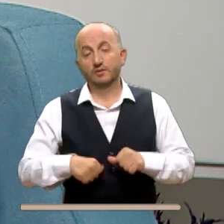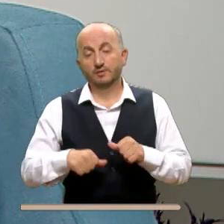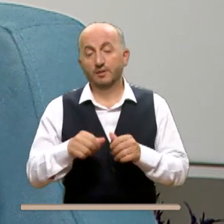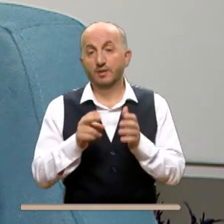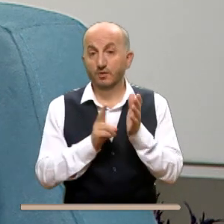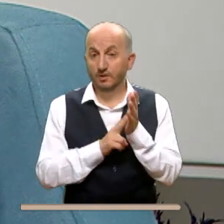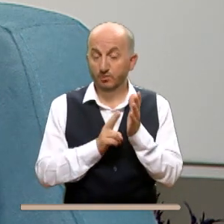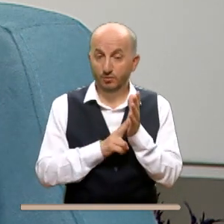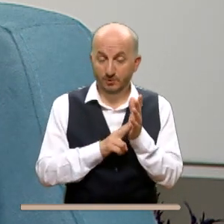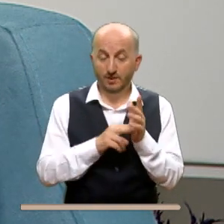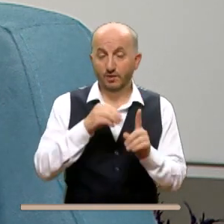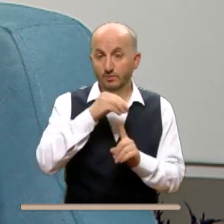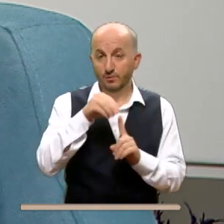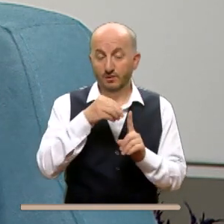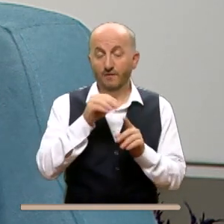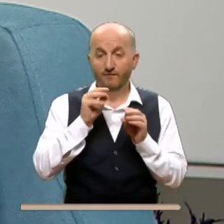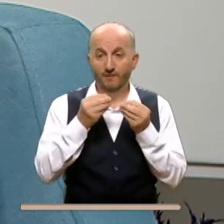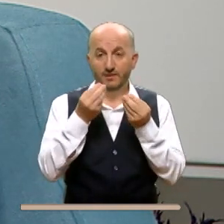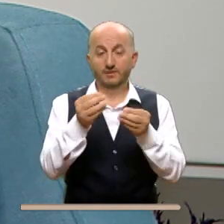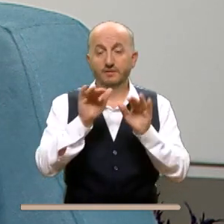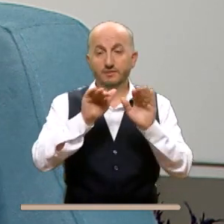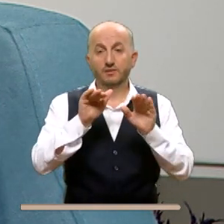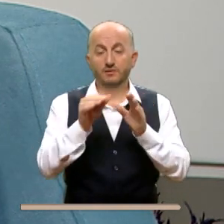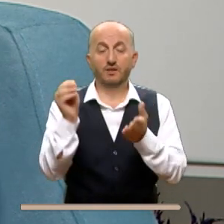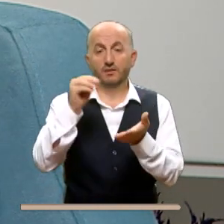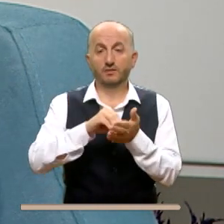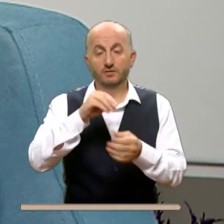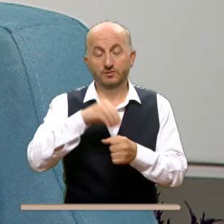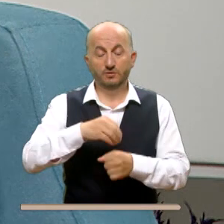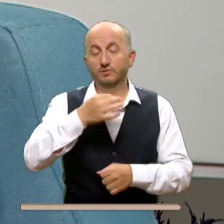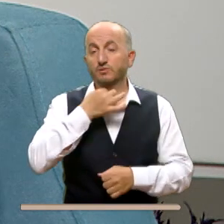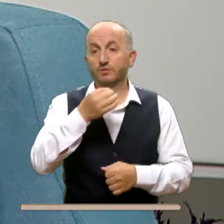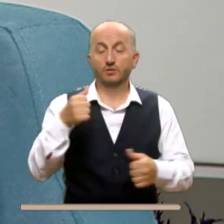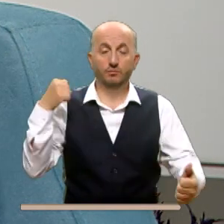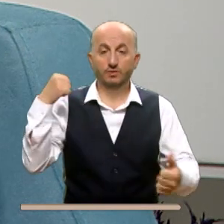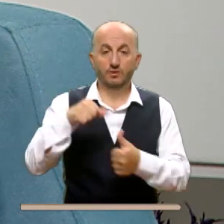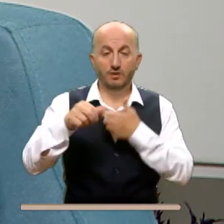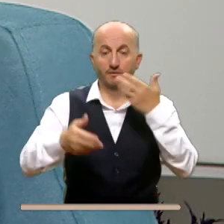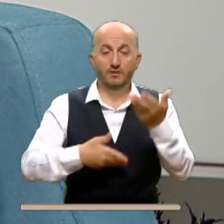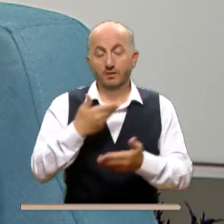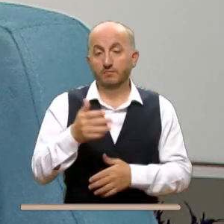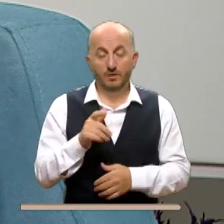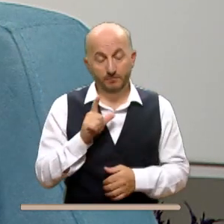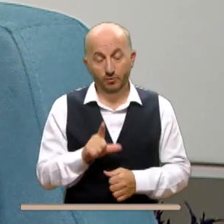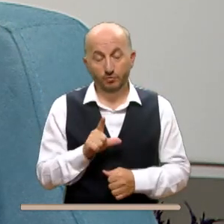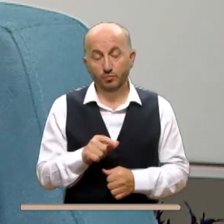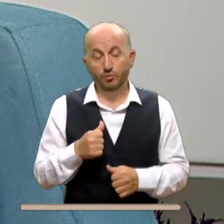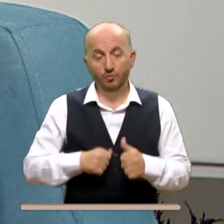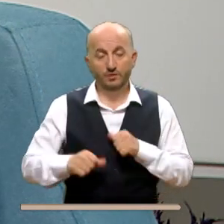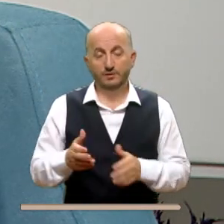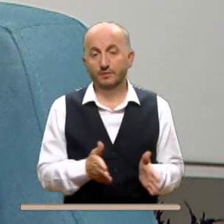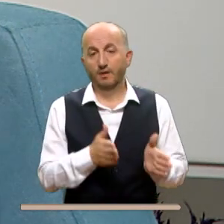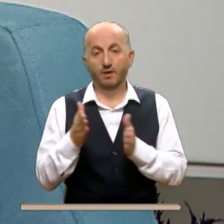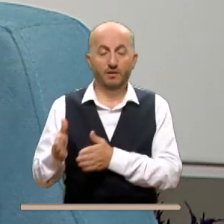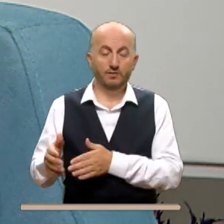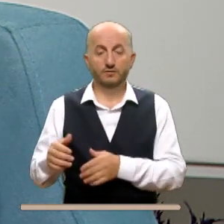üyelerine verdikleri destek için, katkı için ben teşekkürlerimi burada tekrar ifade etmek durumundayım. Üniversitemizin ayrıca akademik